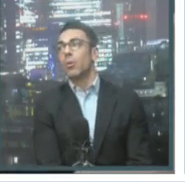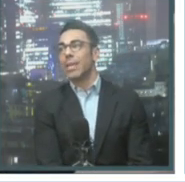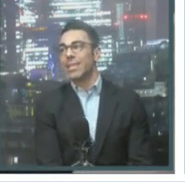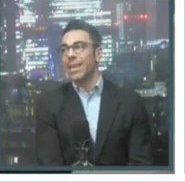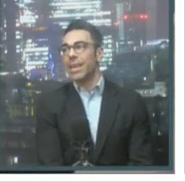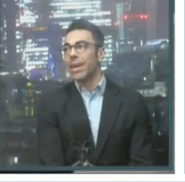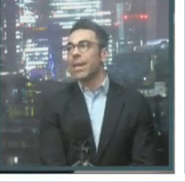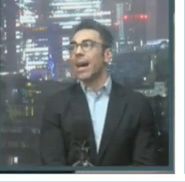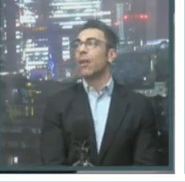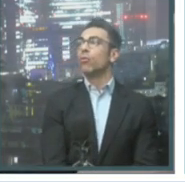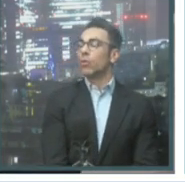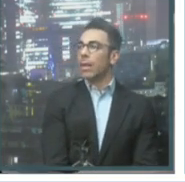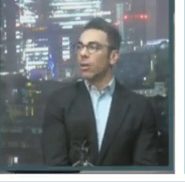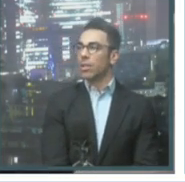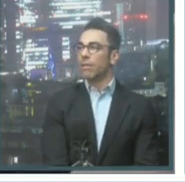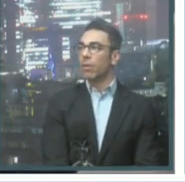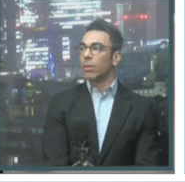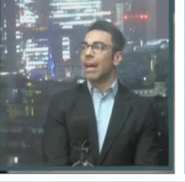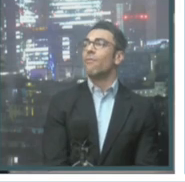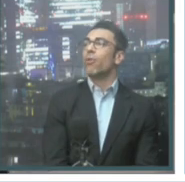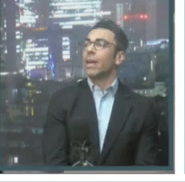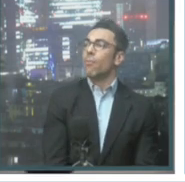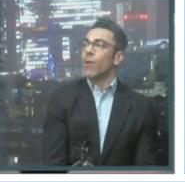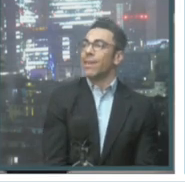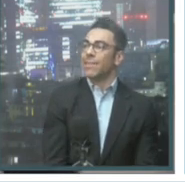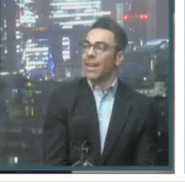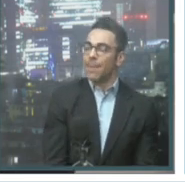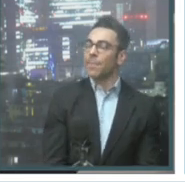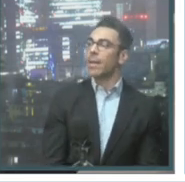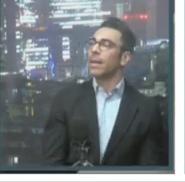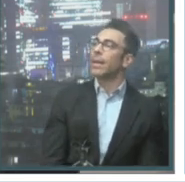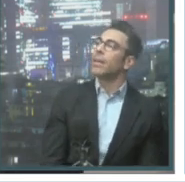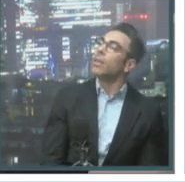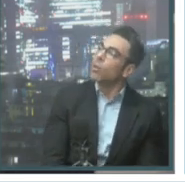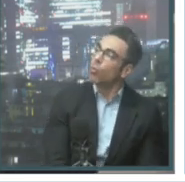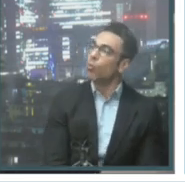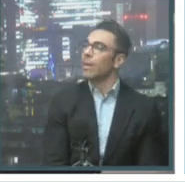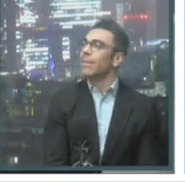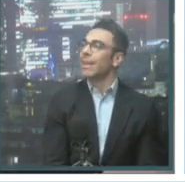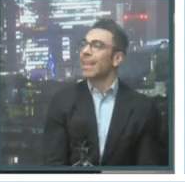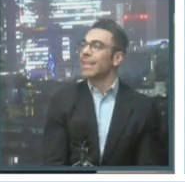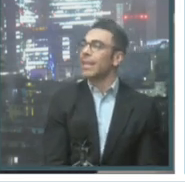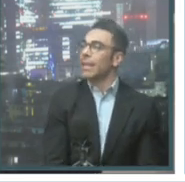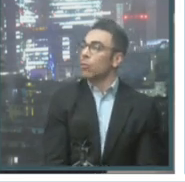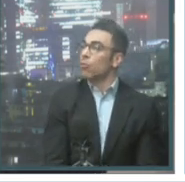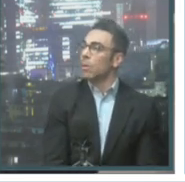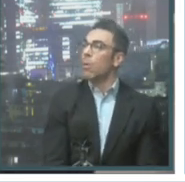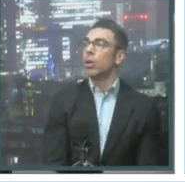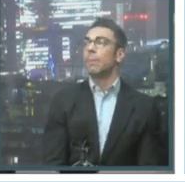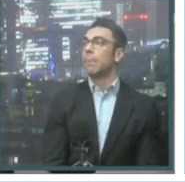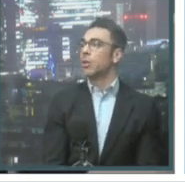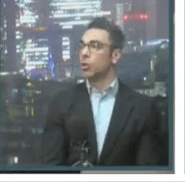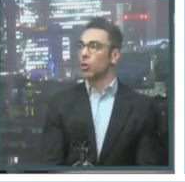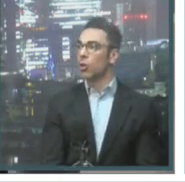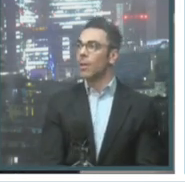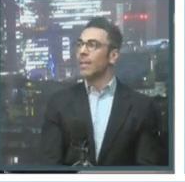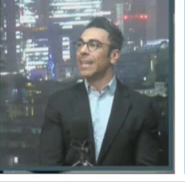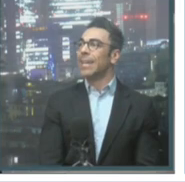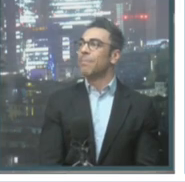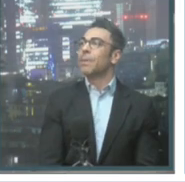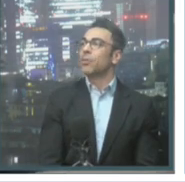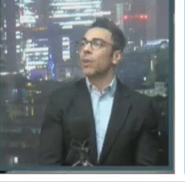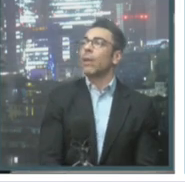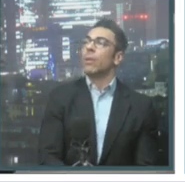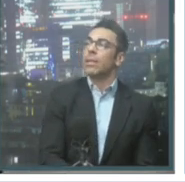utilizzano lingua dei segni hanno avuto delle grosse difficoltà vorremmo essere integrati in tutti i modi poi ci sono